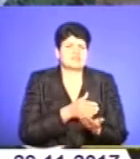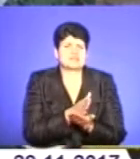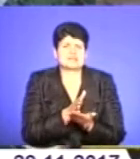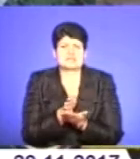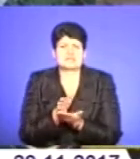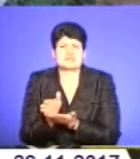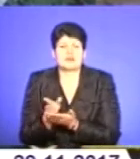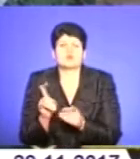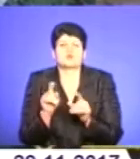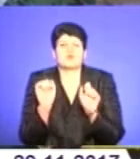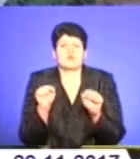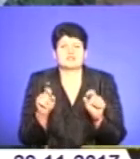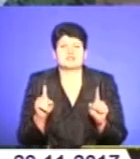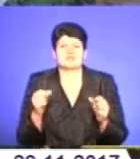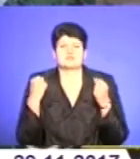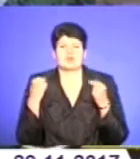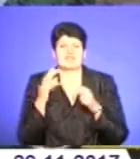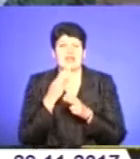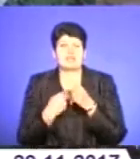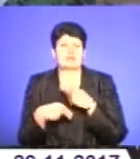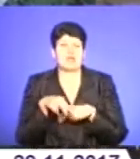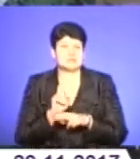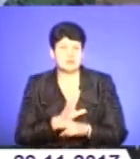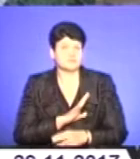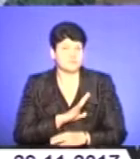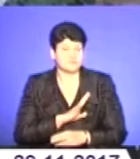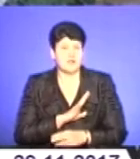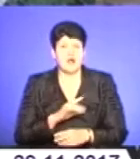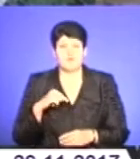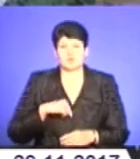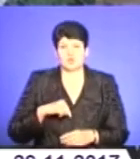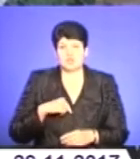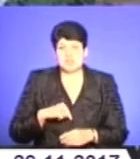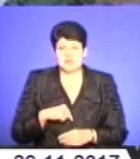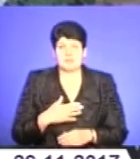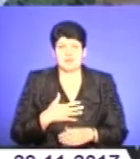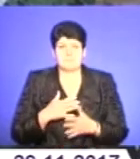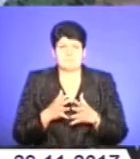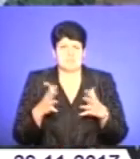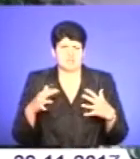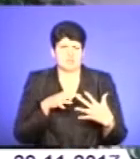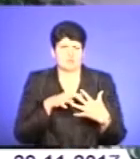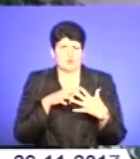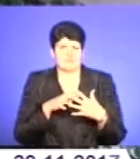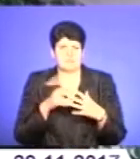що тільки можна, навіть спортивна гімнастика. Але все ж таки по душі мені більше бойові